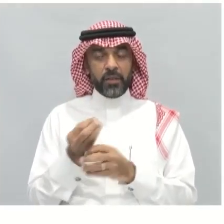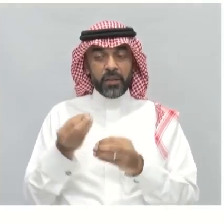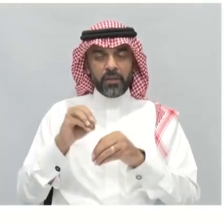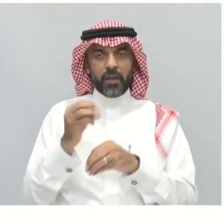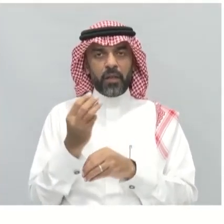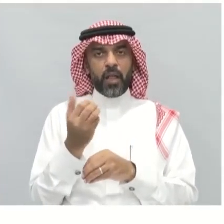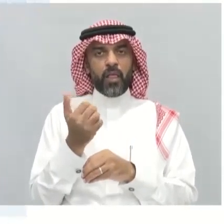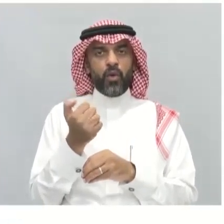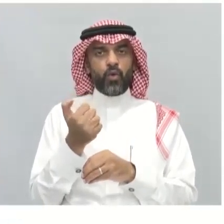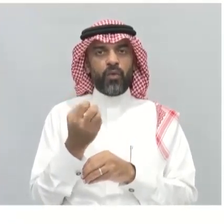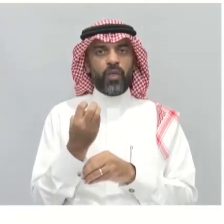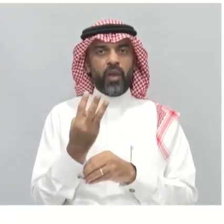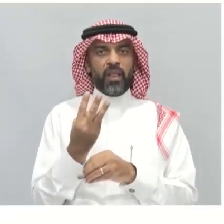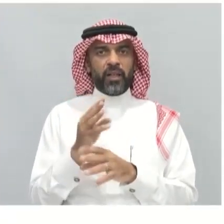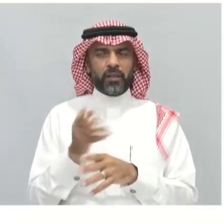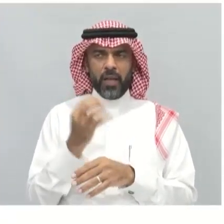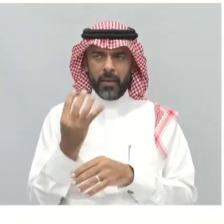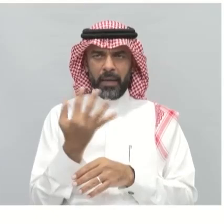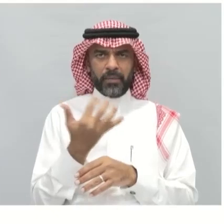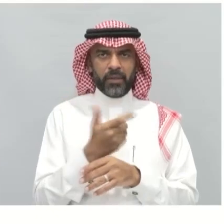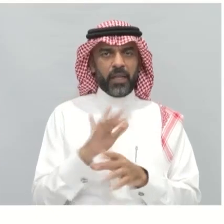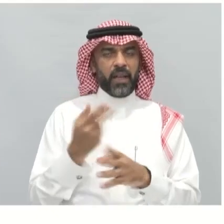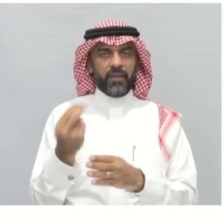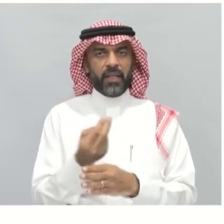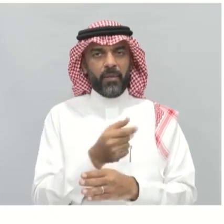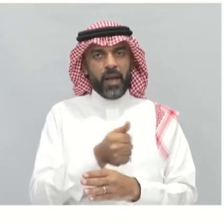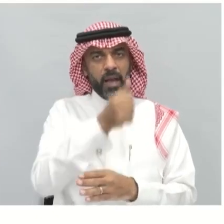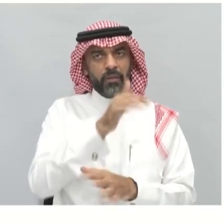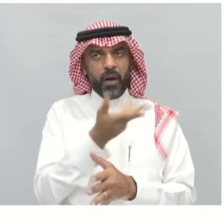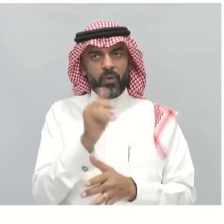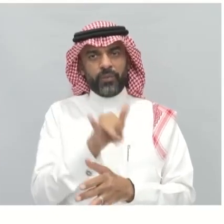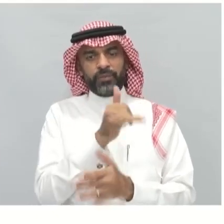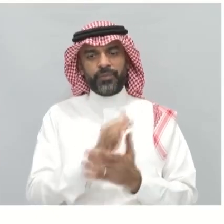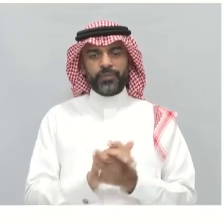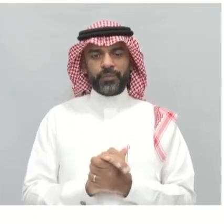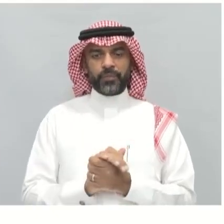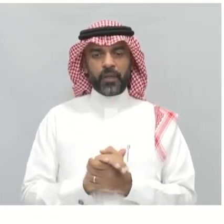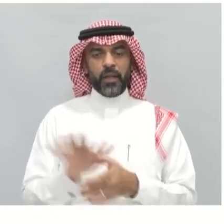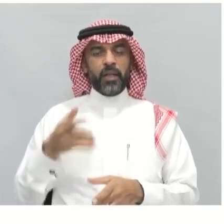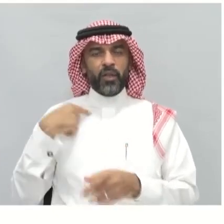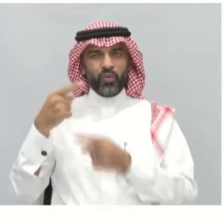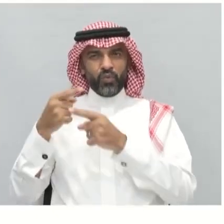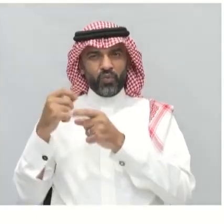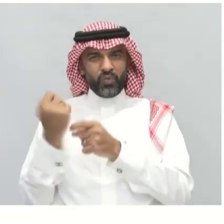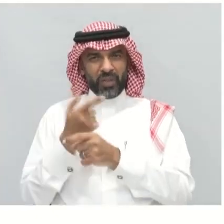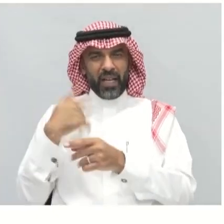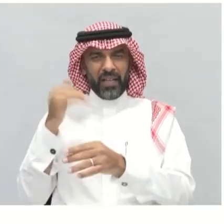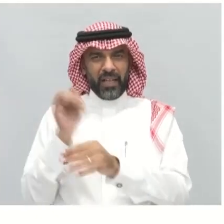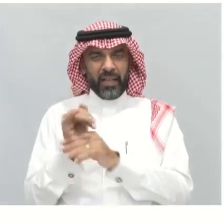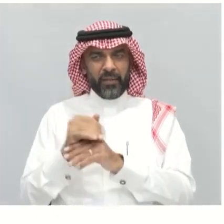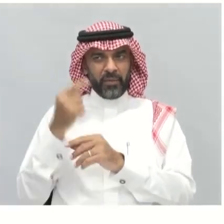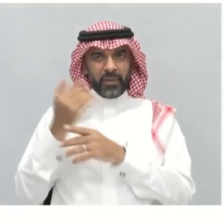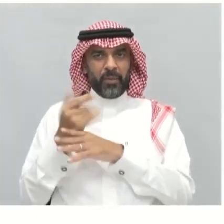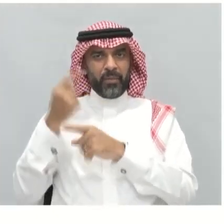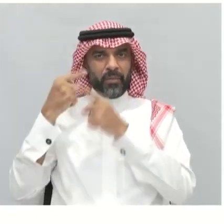واخذنا بعض تدريبات الدرس سنمر عليها سريعا لتذكيركم بها ثم بعد ذلك نقوم